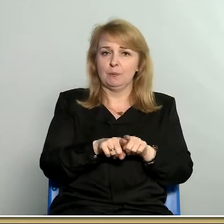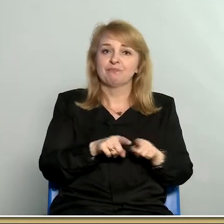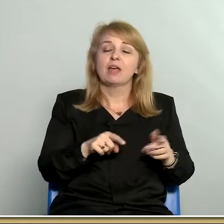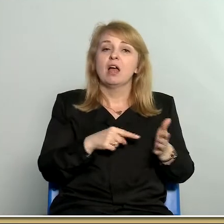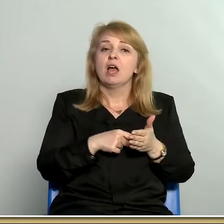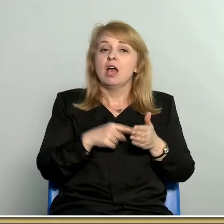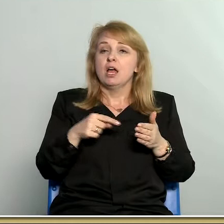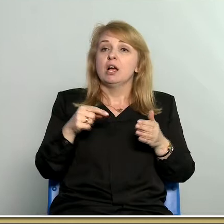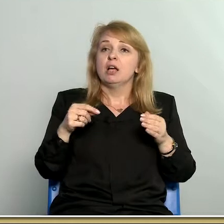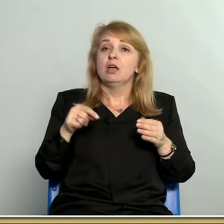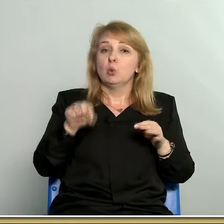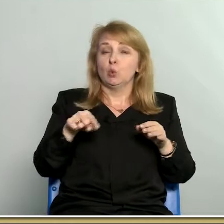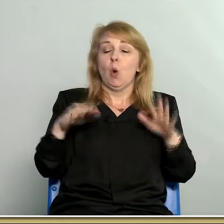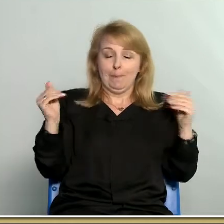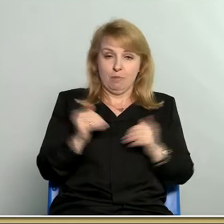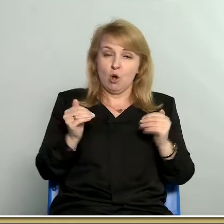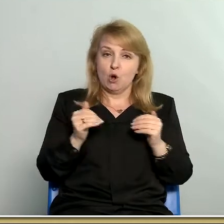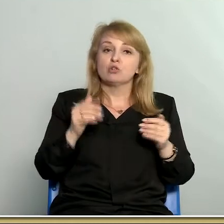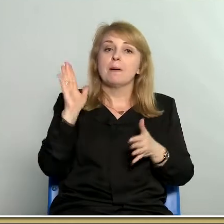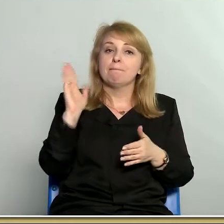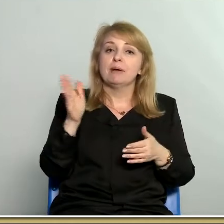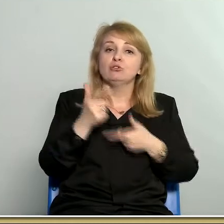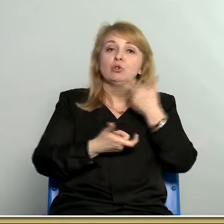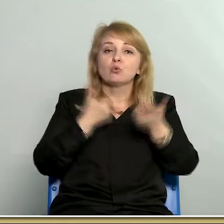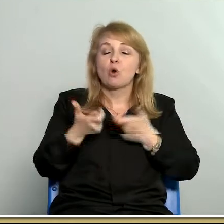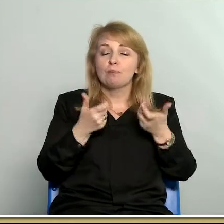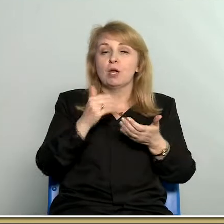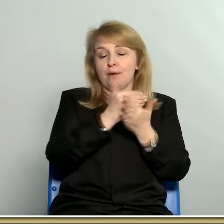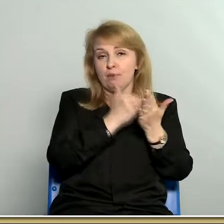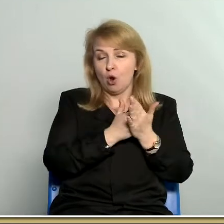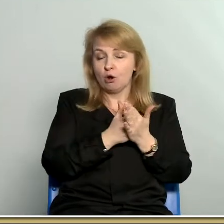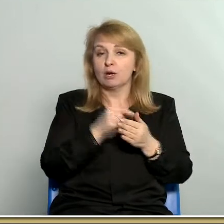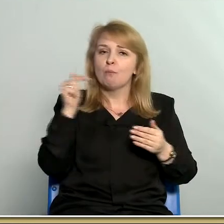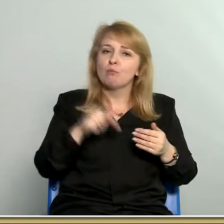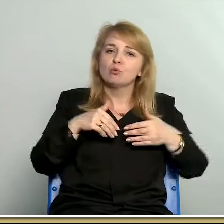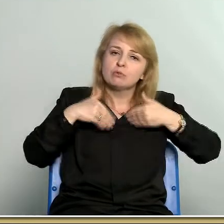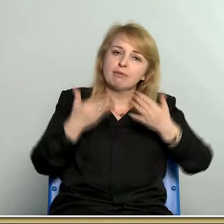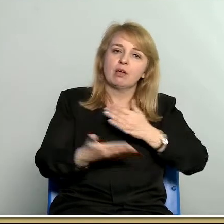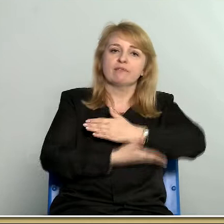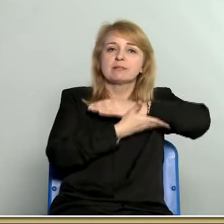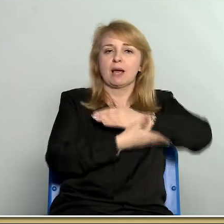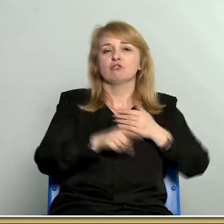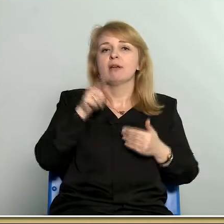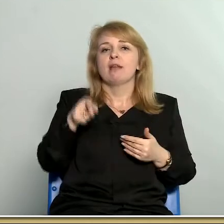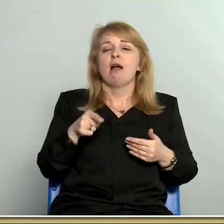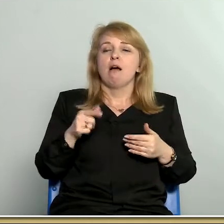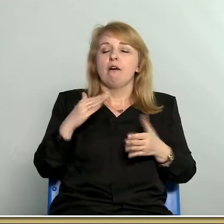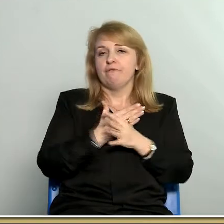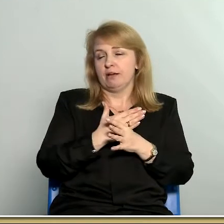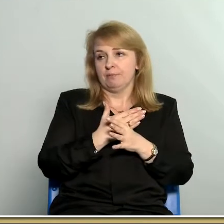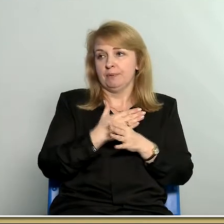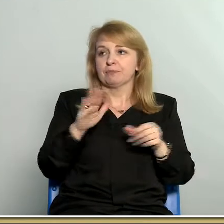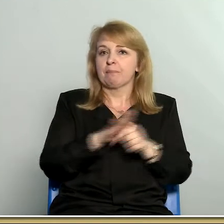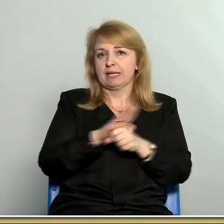chodzi o nasze możliwości, jakie będzie ten program miał, to na pewno wsparcie instytucji otoczenia biznesu, które, jak to